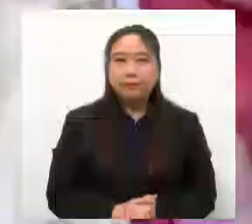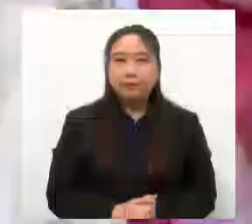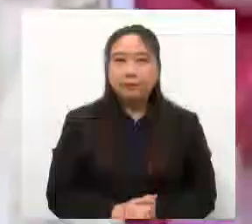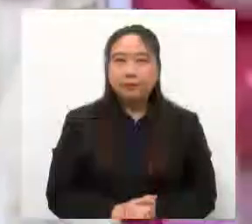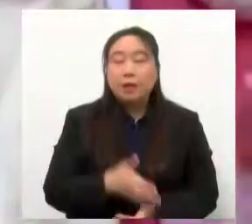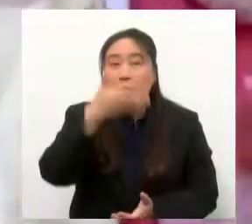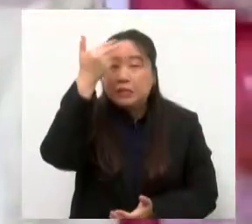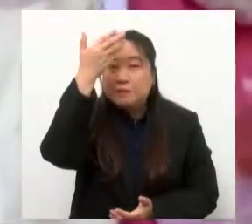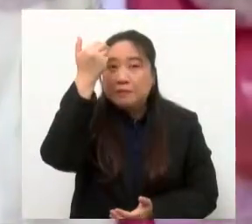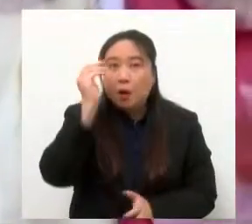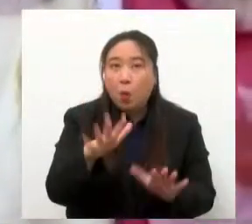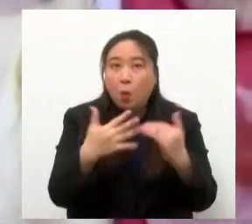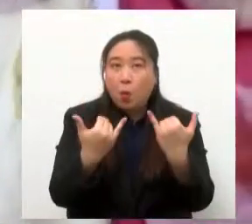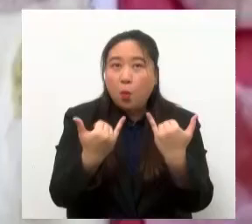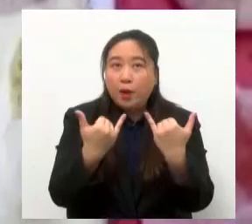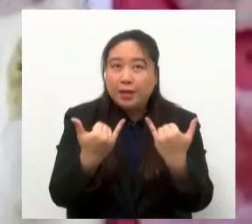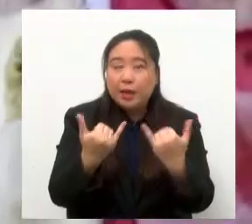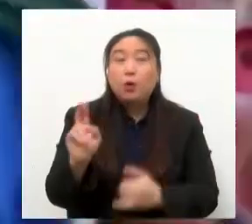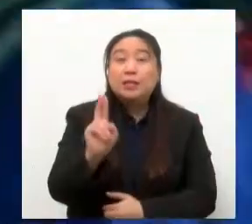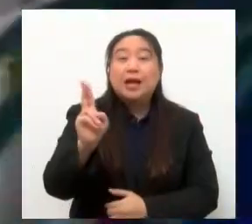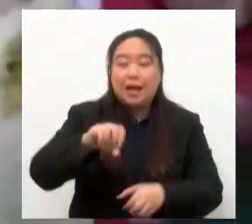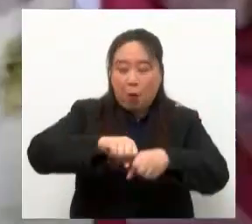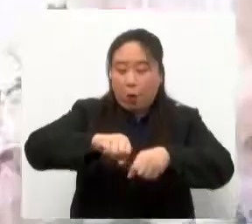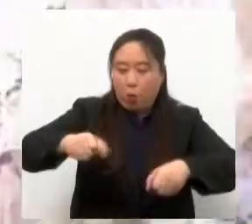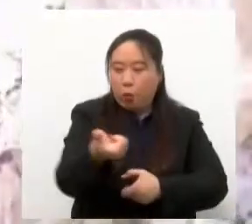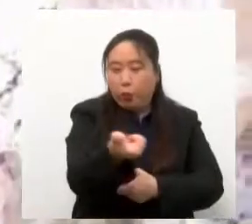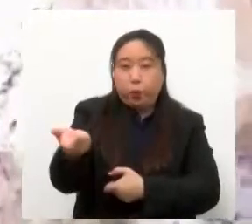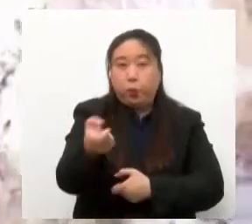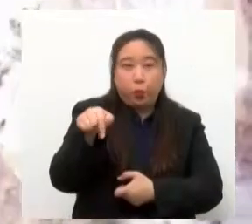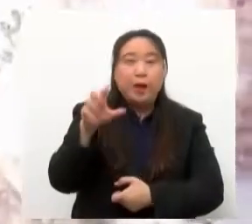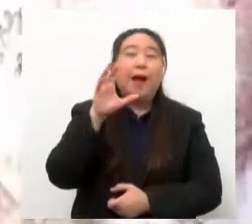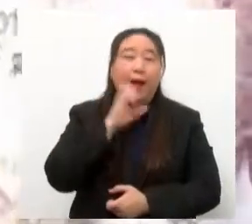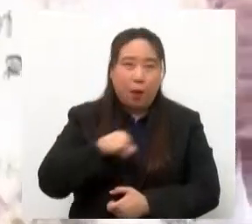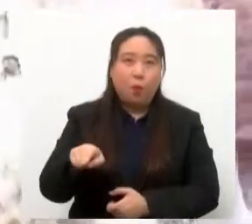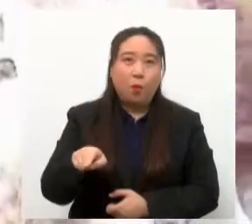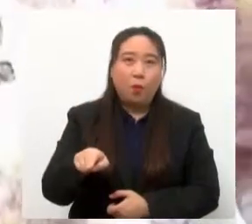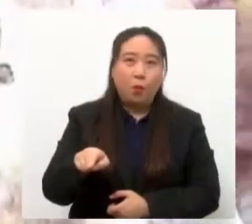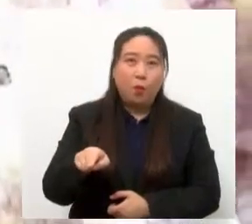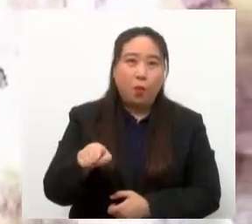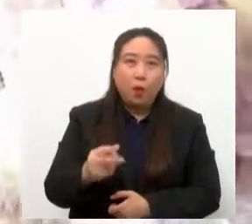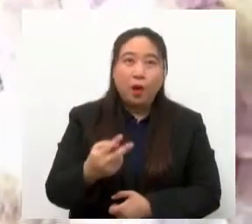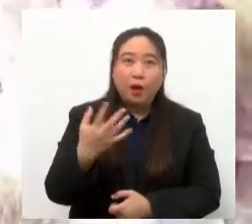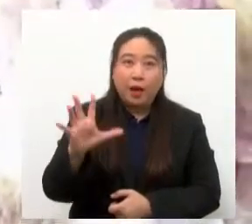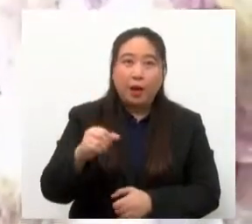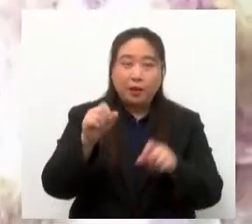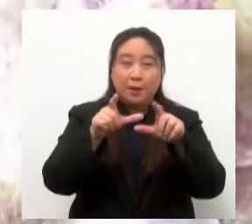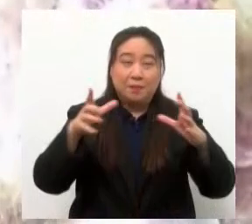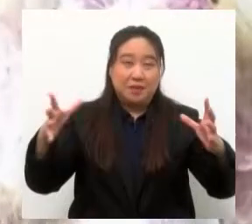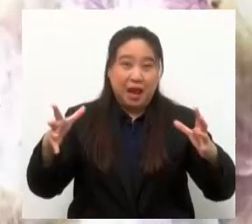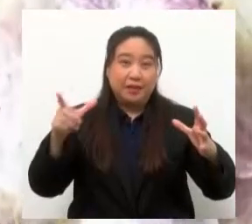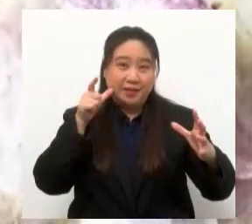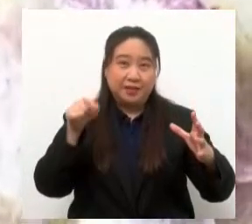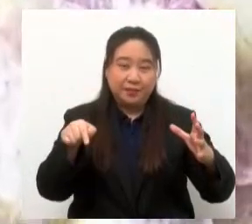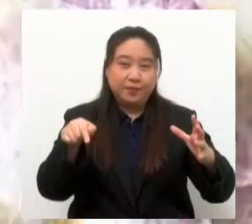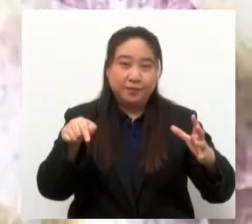พ่อลืมวันนี้เราใช้สายยางเก่า คนตามขนาดใหญ่สำหรับการม้ว